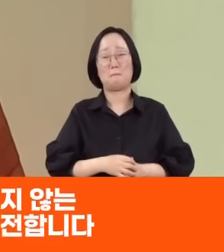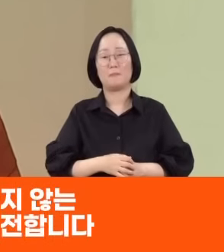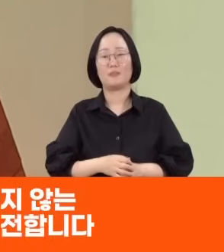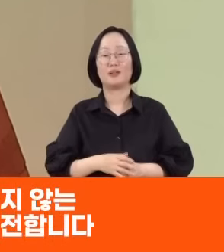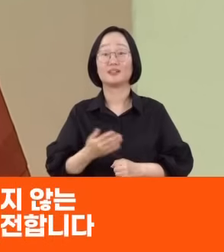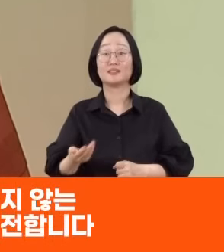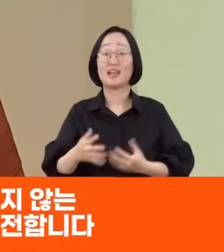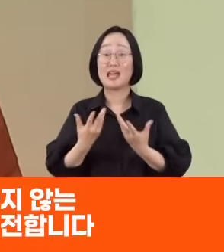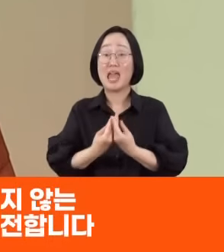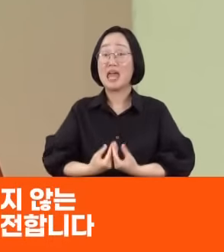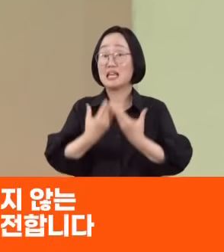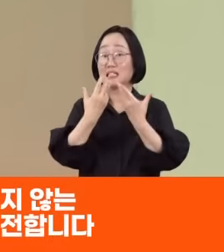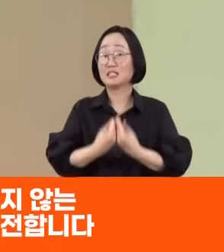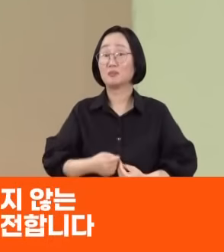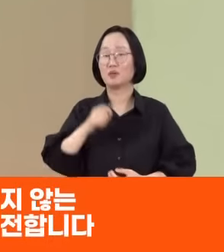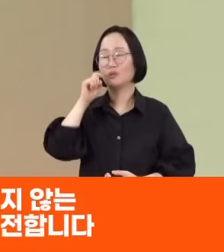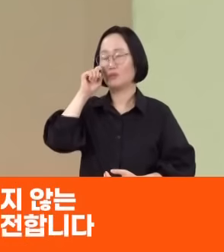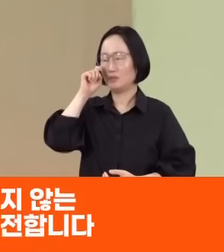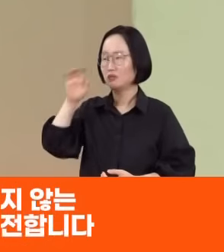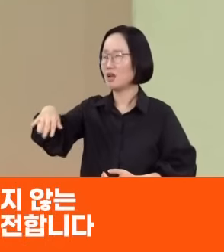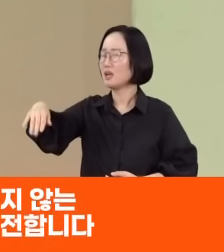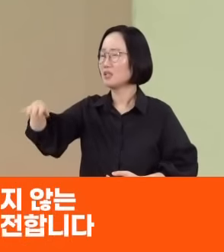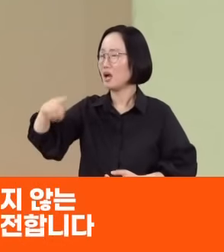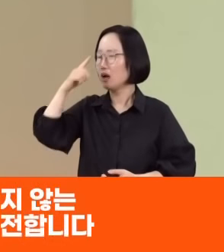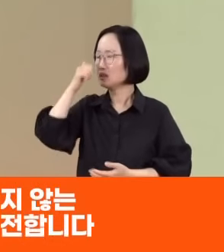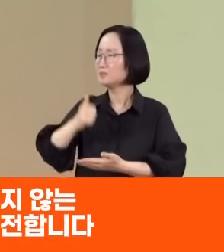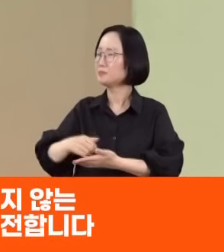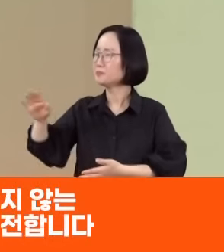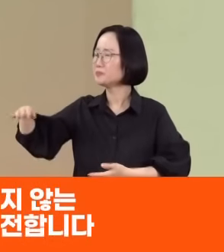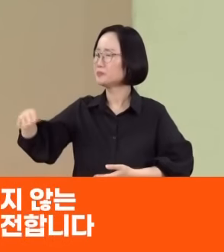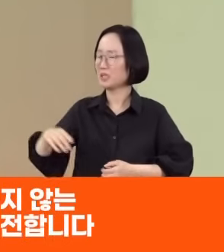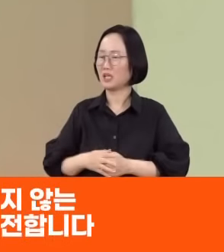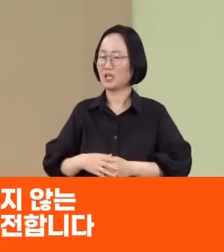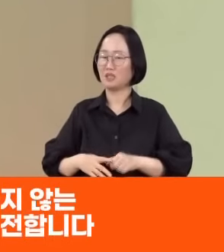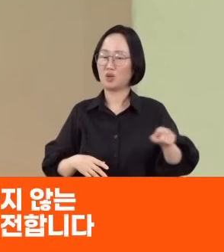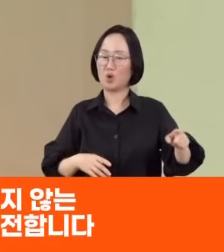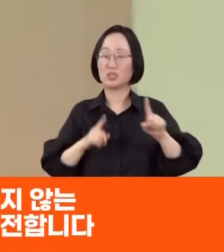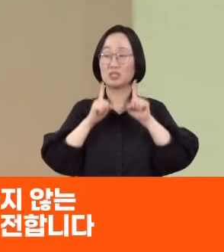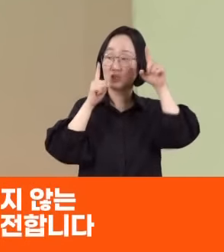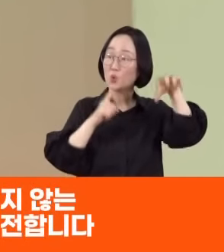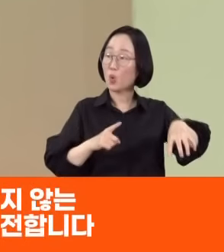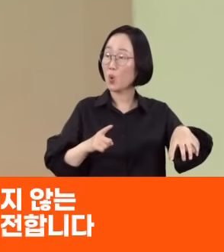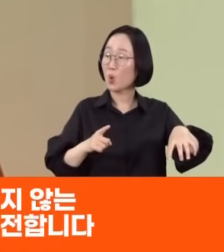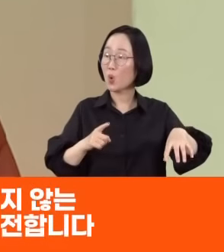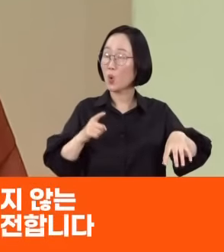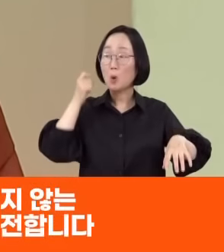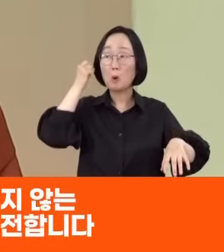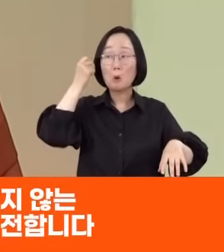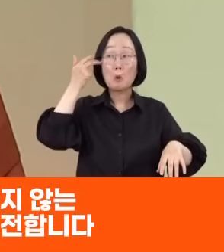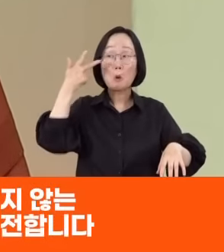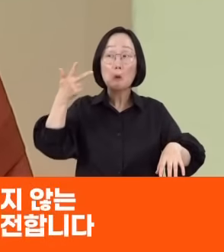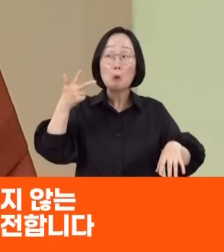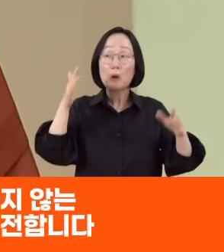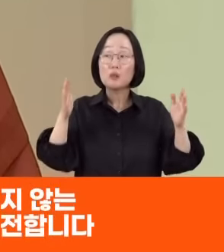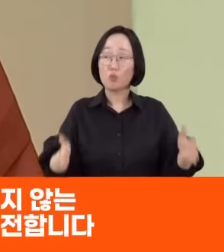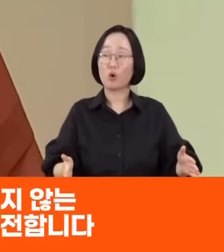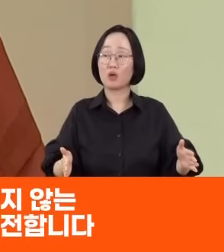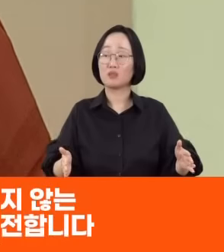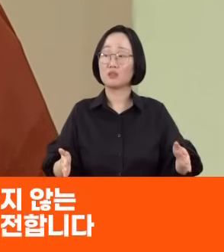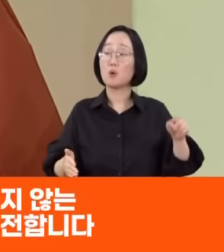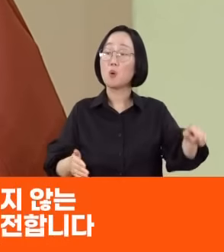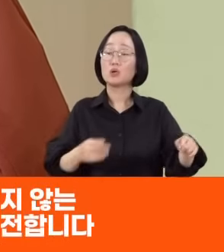정말 야 광야 너 저기 내일은 저 지옥에 가가지고 지옥에 한 일주일 동안 출장 가서 그